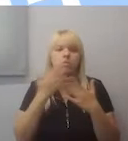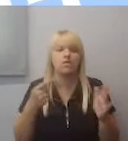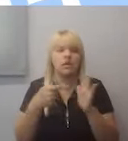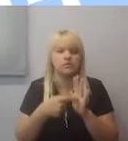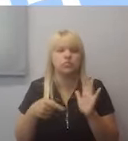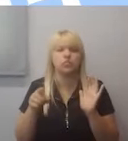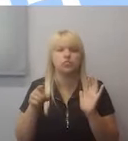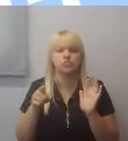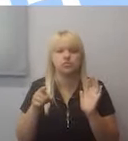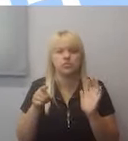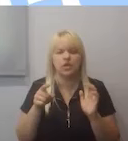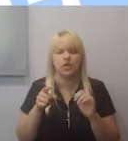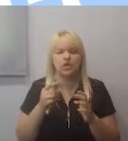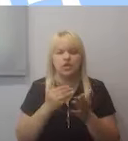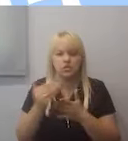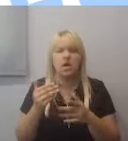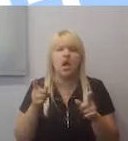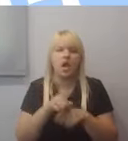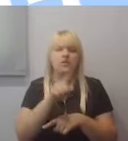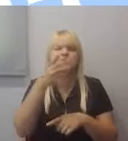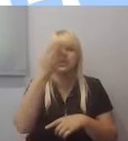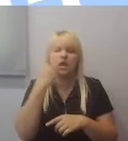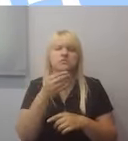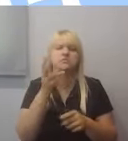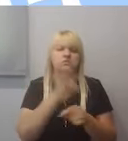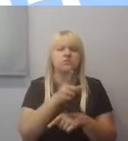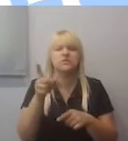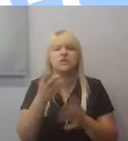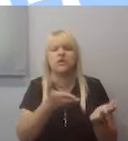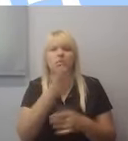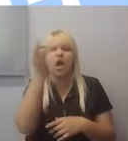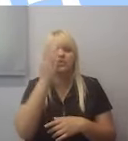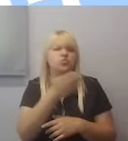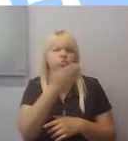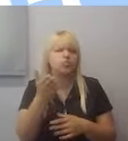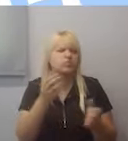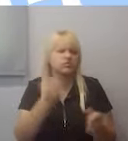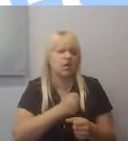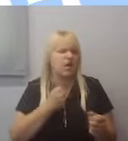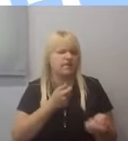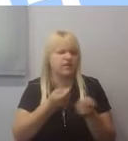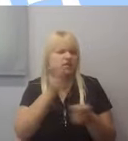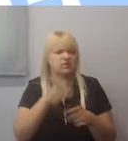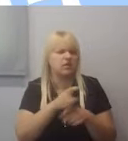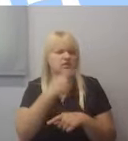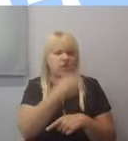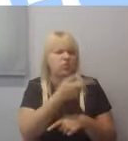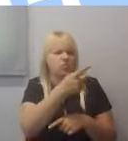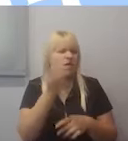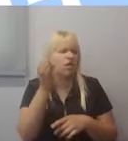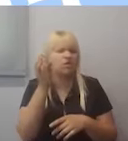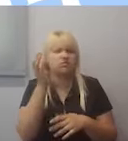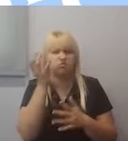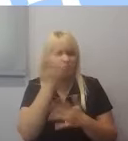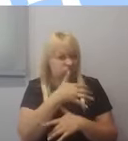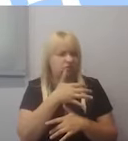ir arī aizmirsu gustav tu varbūt atceries kurš no karvadoņiem šo teica ka ja tu dari nejēdzīgu lietu bet tā strādā turpini jo tad tā